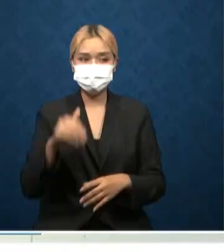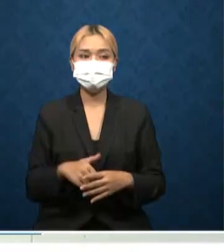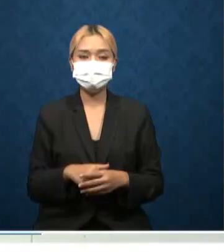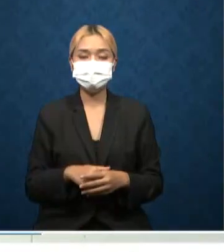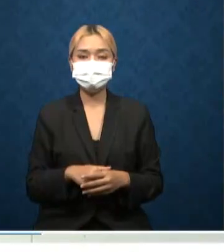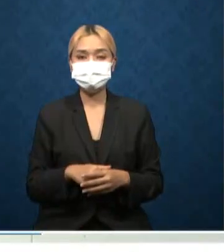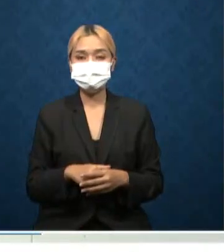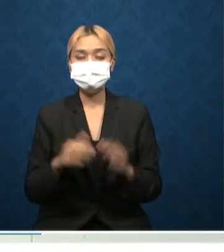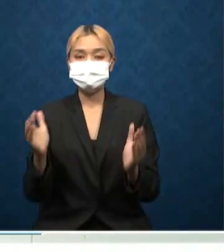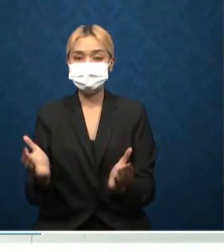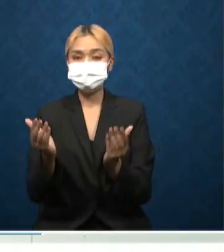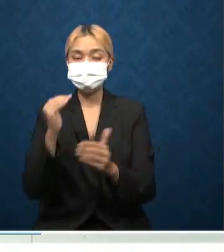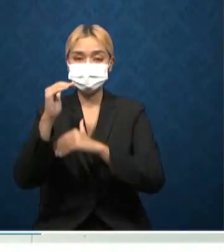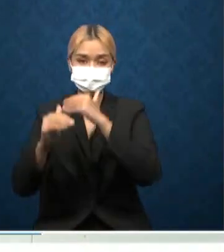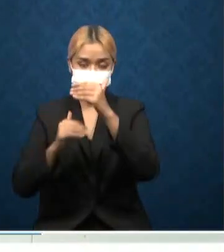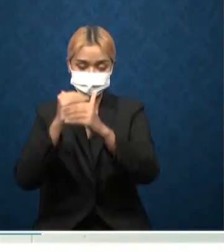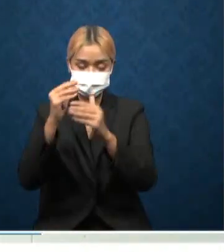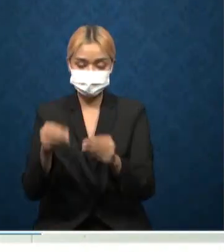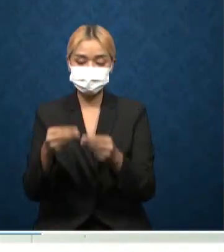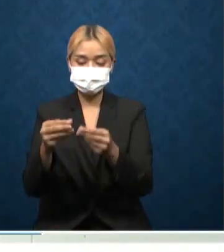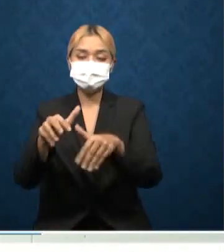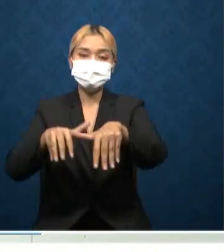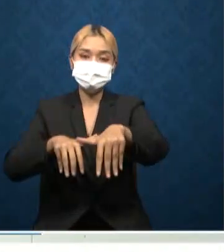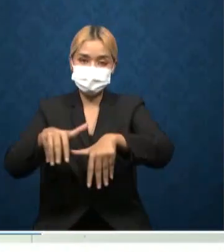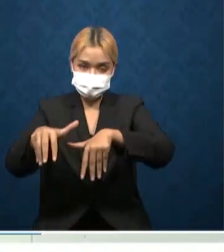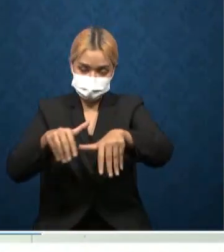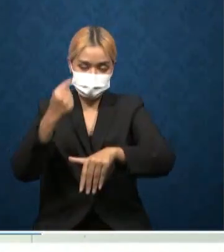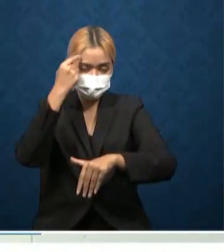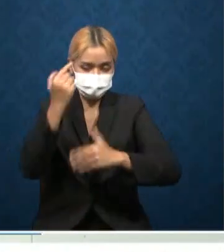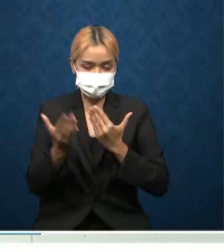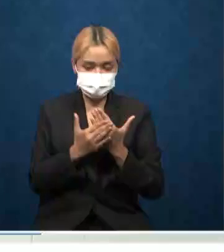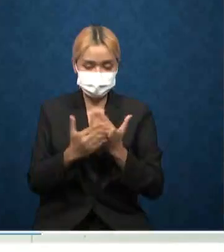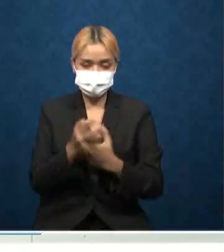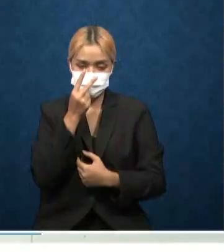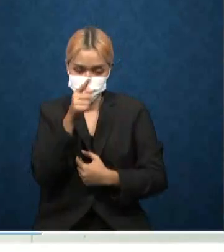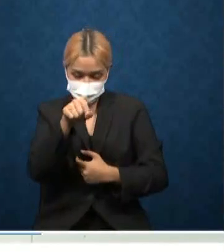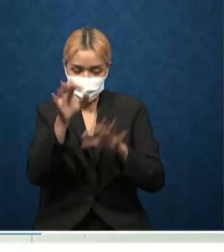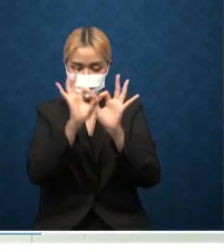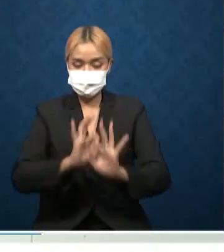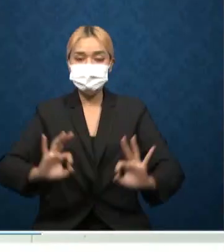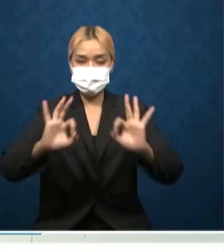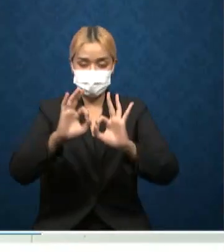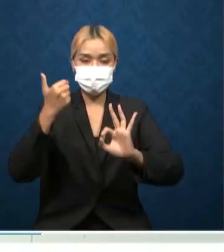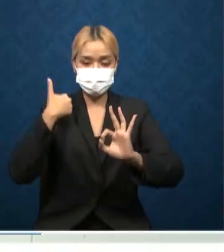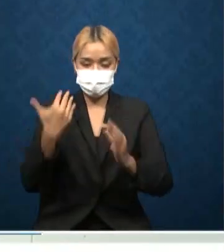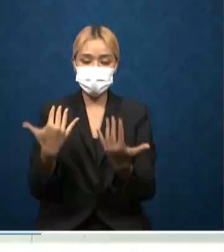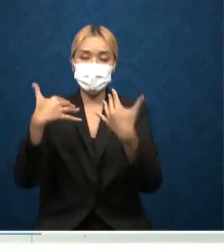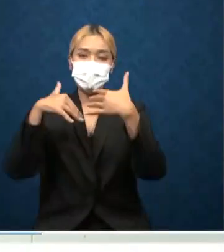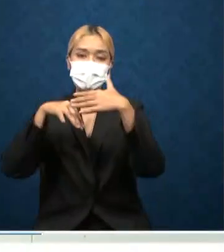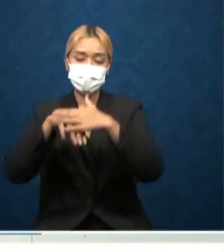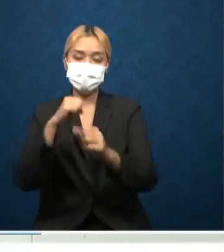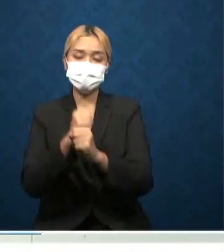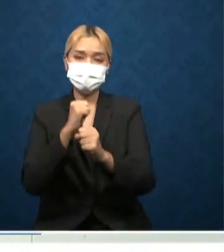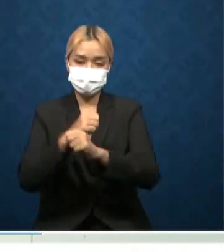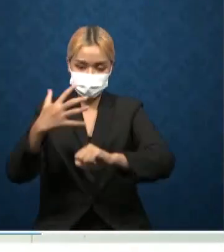ส่งเสริมและปลูกจิตสำนึกของประชาชนให้เห็นถึงความสำคัญและเข้ามามีส่วนร่วมทางการเมือง